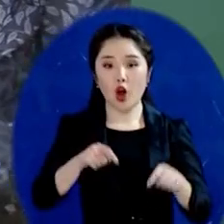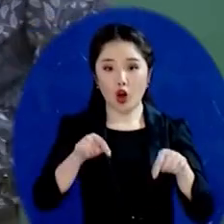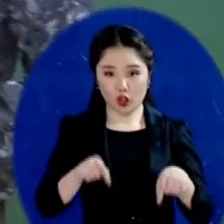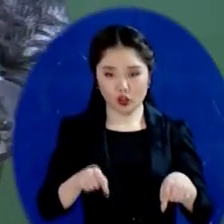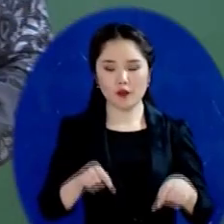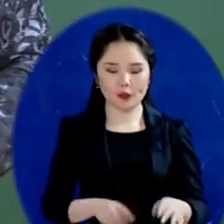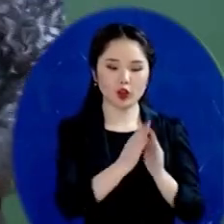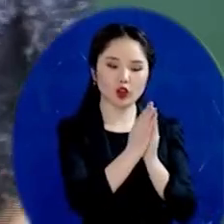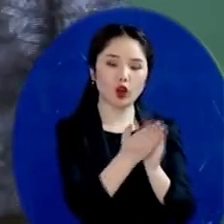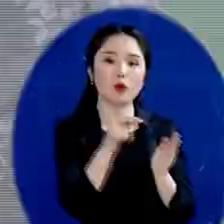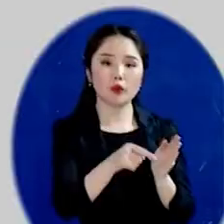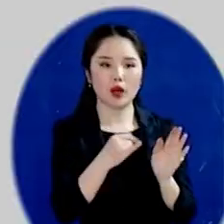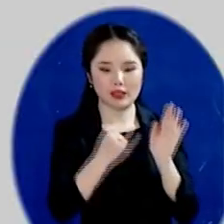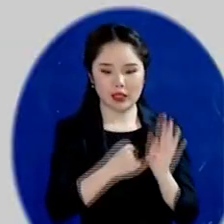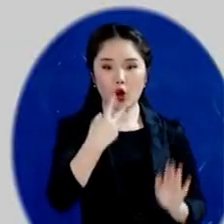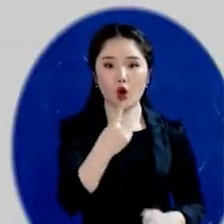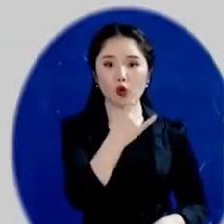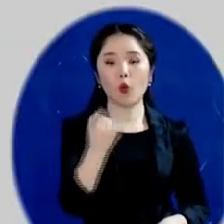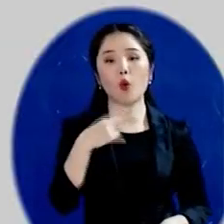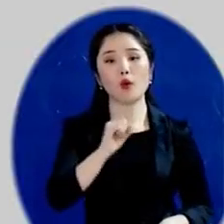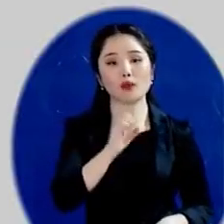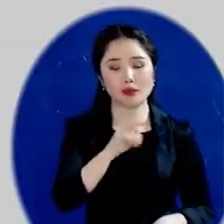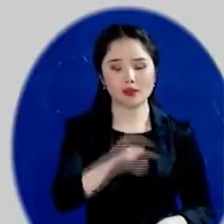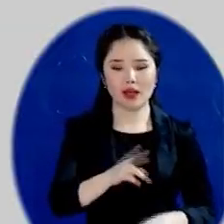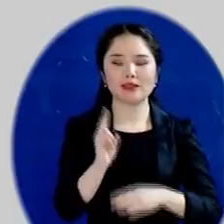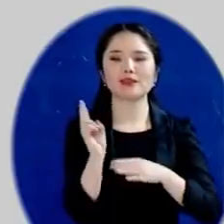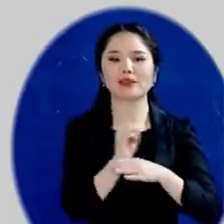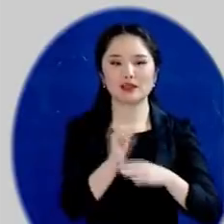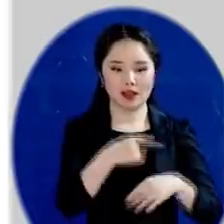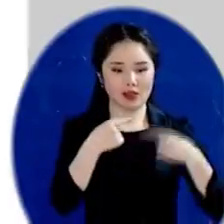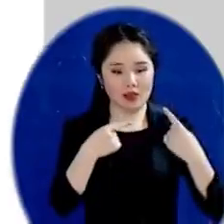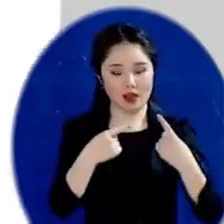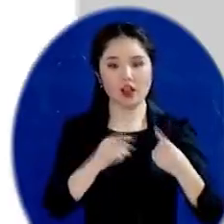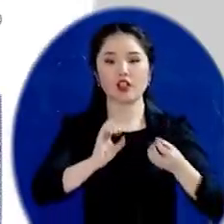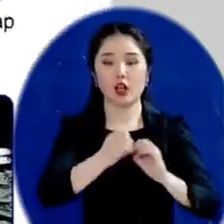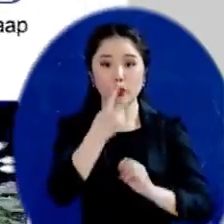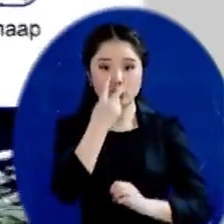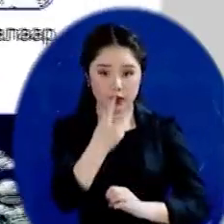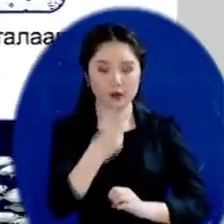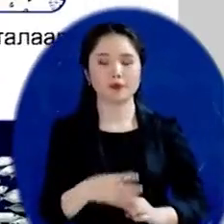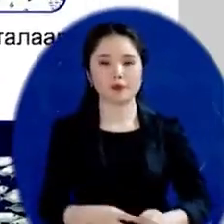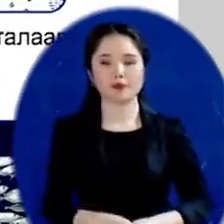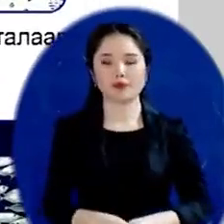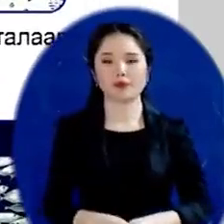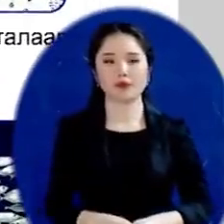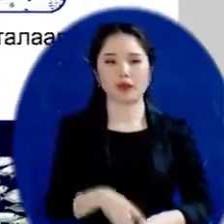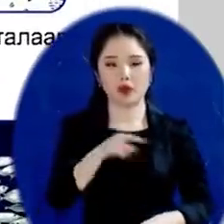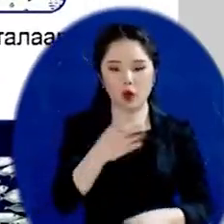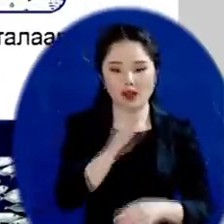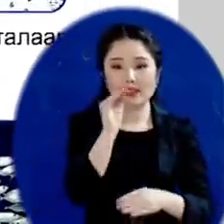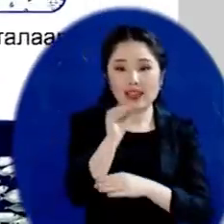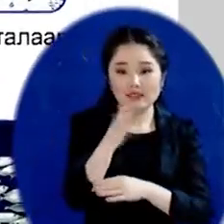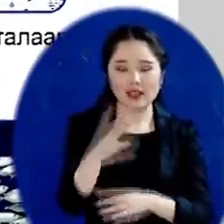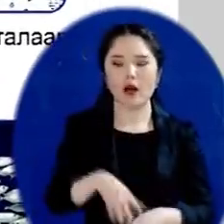Одоо бүгдээрээ сурах бичгийн 62 дугаар хуудсны дасгал 1-ийг ажиглацгаая. Тар